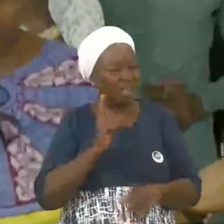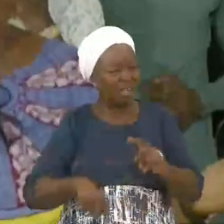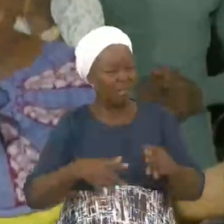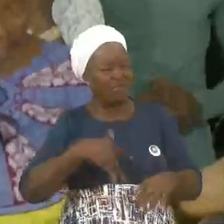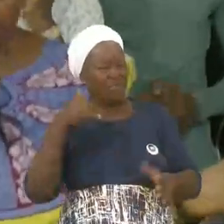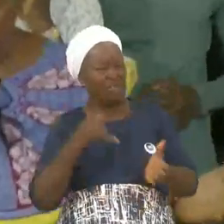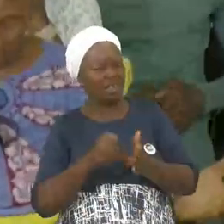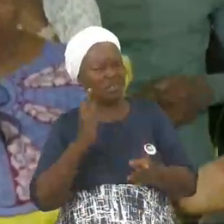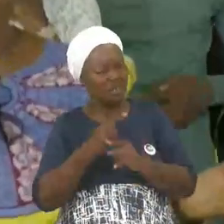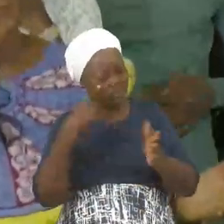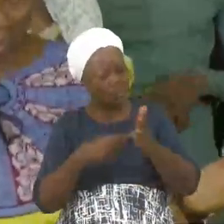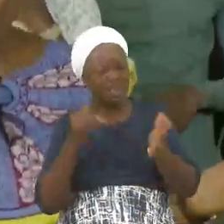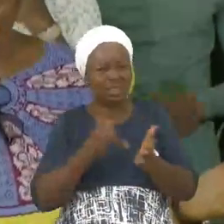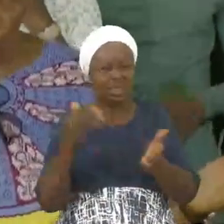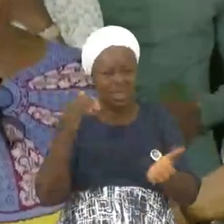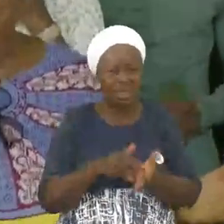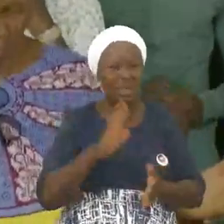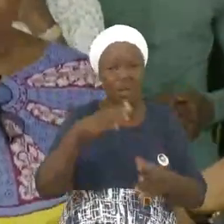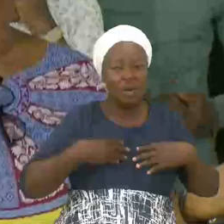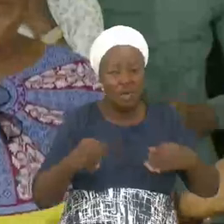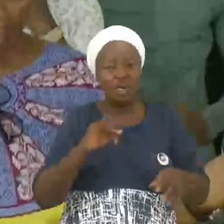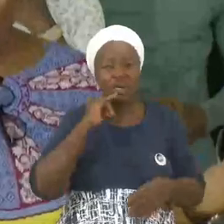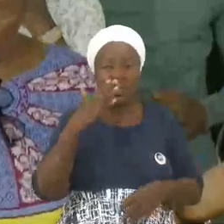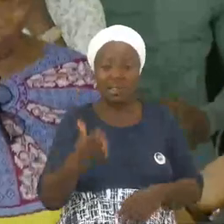Examine-toi encore. Ne dis pas que je ne sens pas